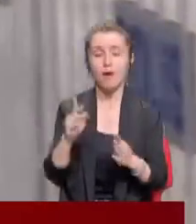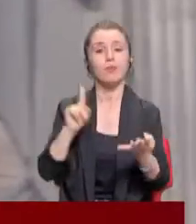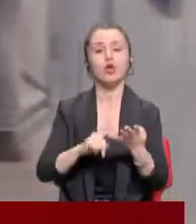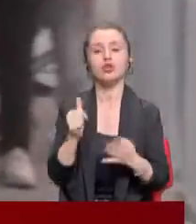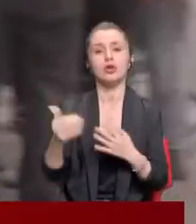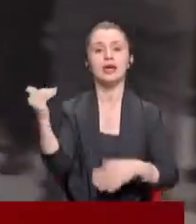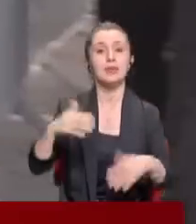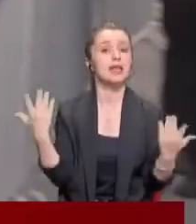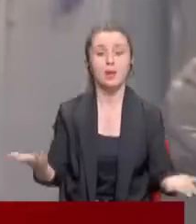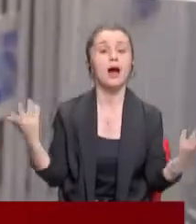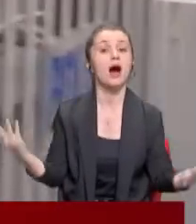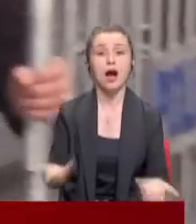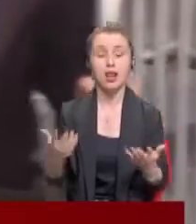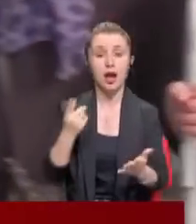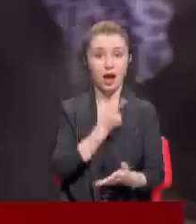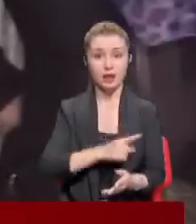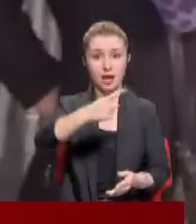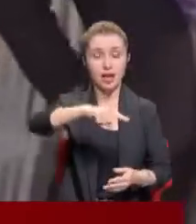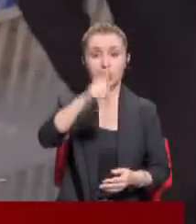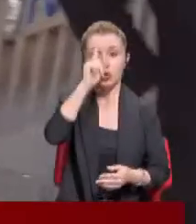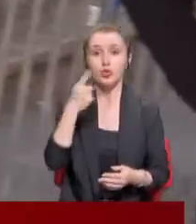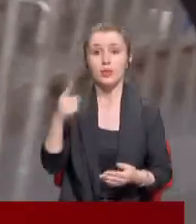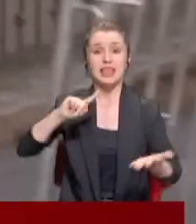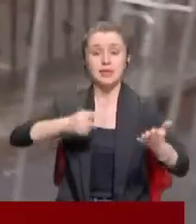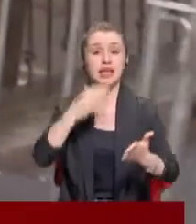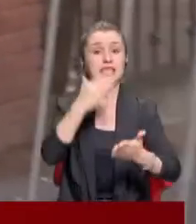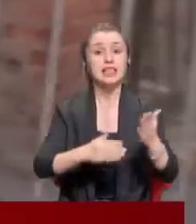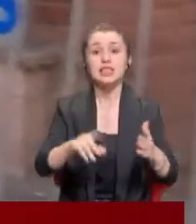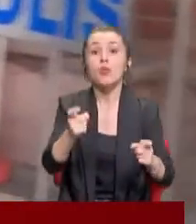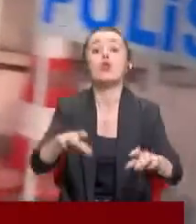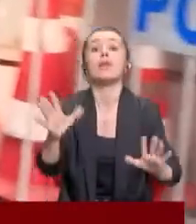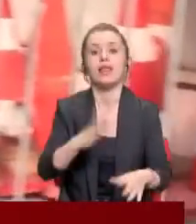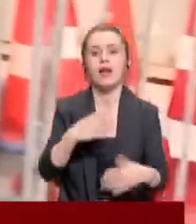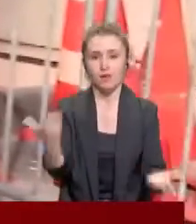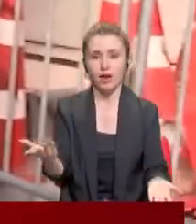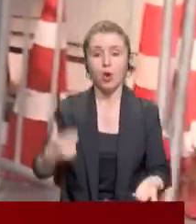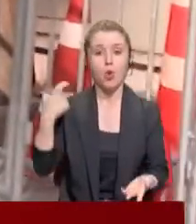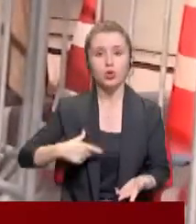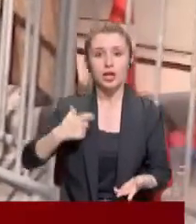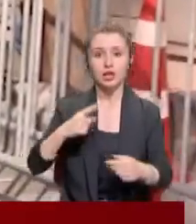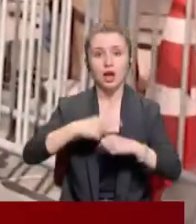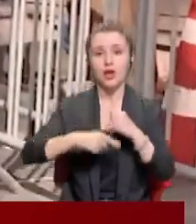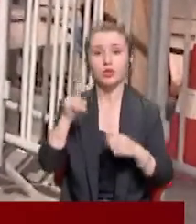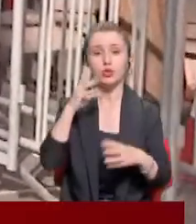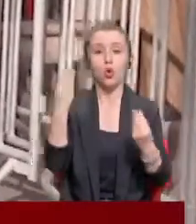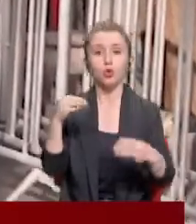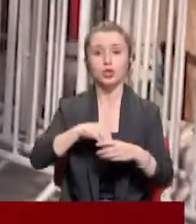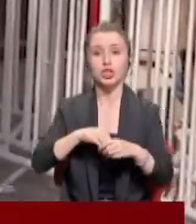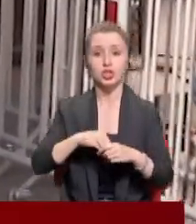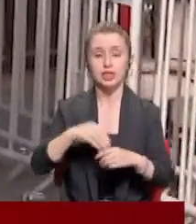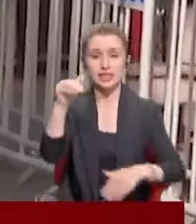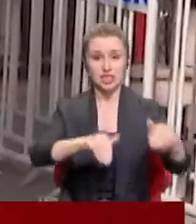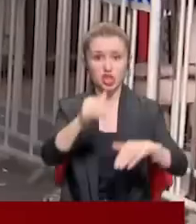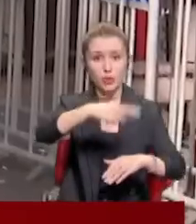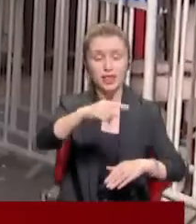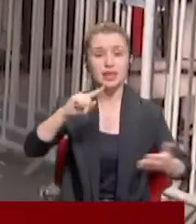gününe gelinmesine rağmen hala adaylardan 100 bin imzanın yarısına dahi ulaşamayanlar var. Özellikle hafta sonu olduğu için daha çok